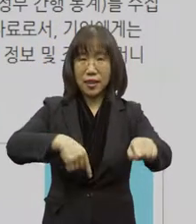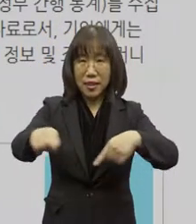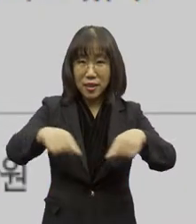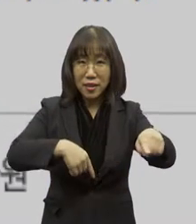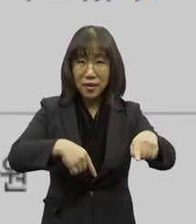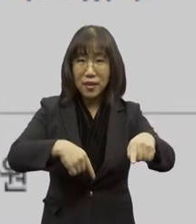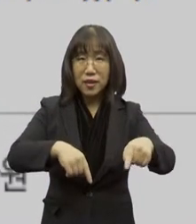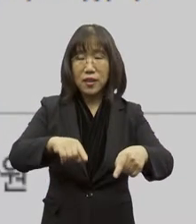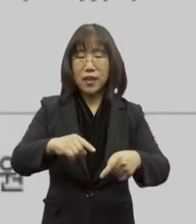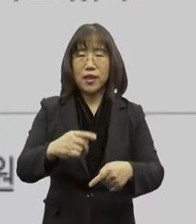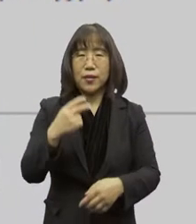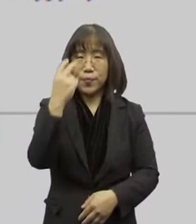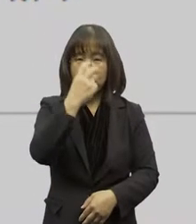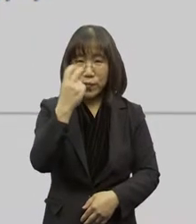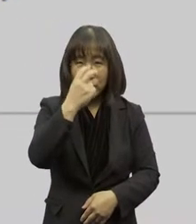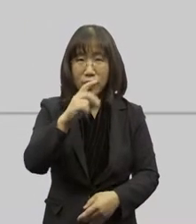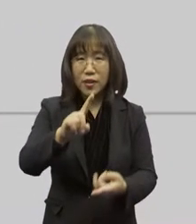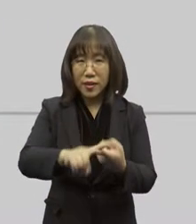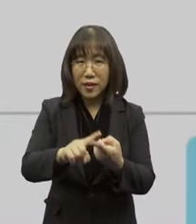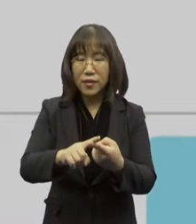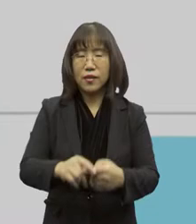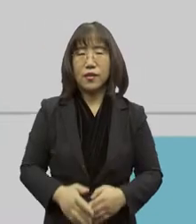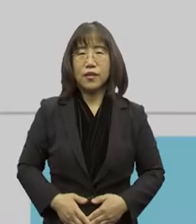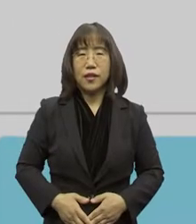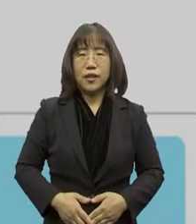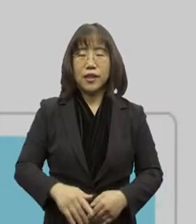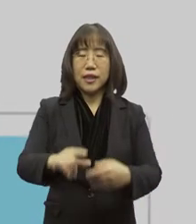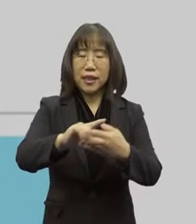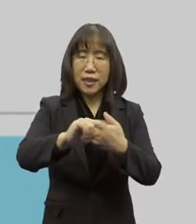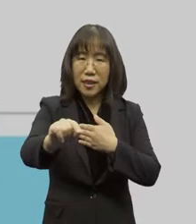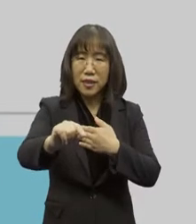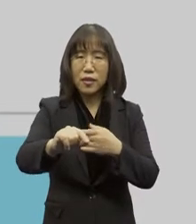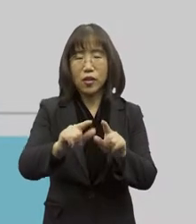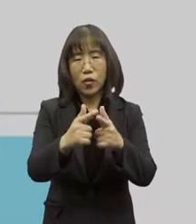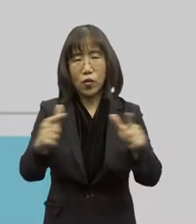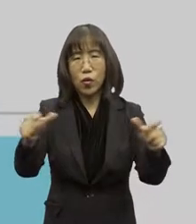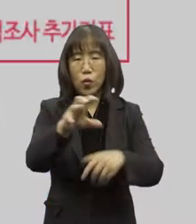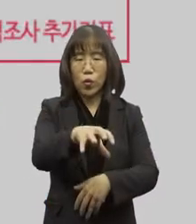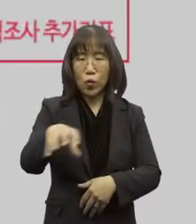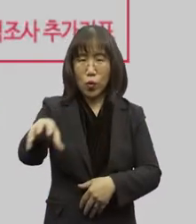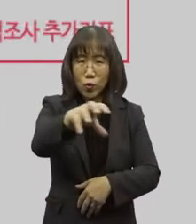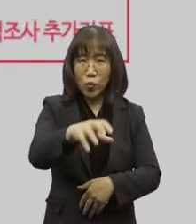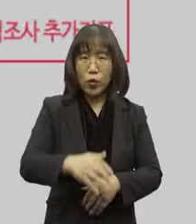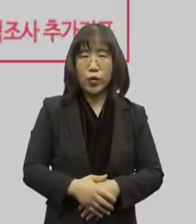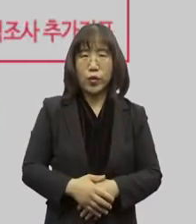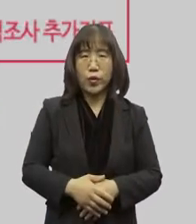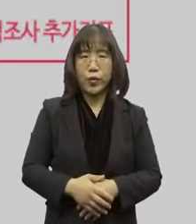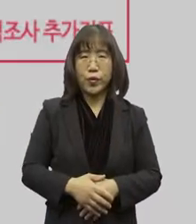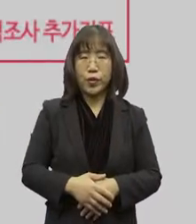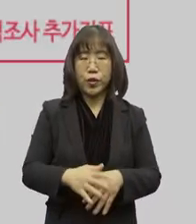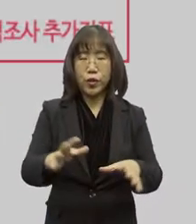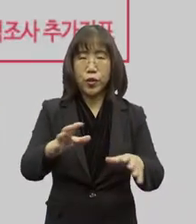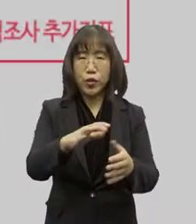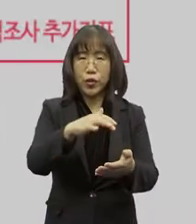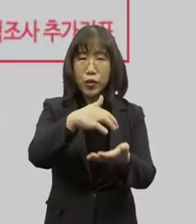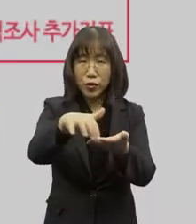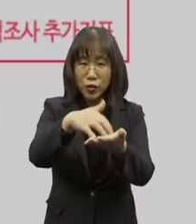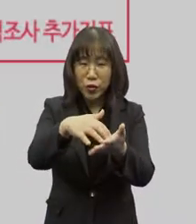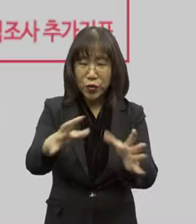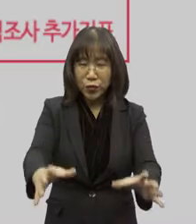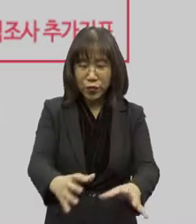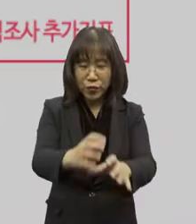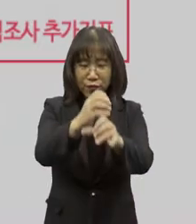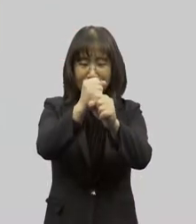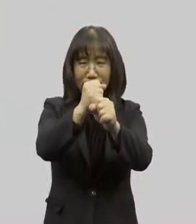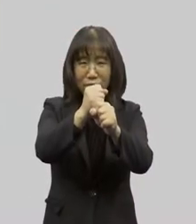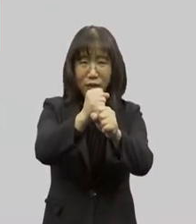한국지방자치경쟁력지수는 전국 226개 시군구를 대상으로 지자체별 통계 연보와 정부 부처 및 기관의 공식 통계 자료